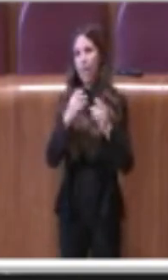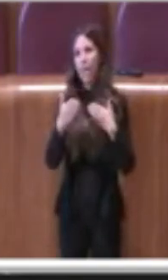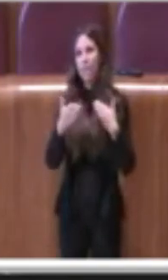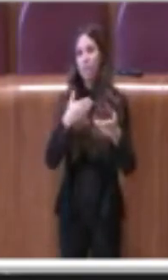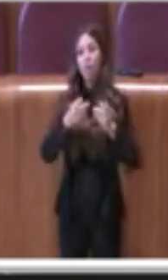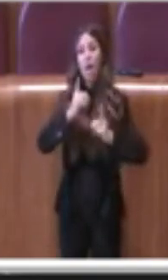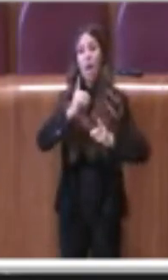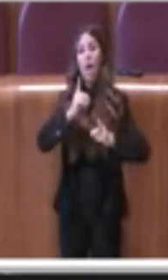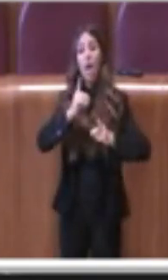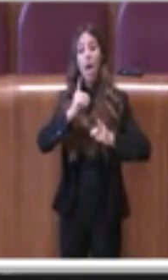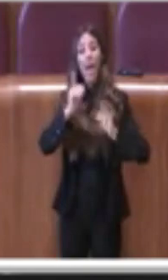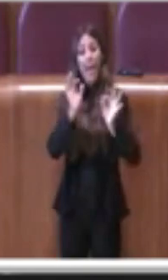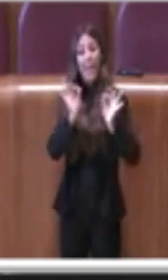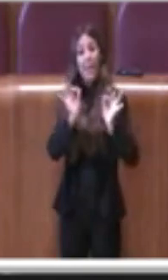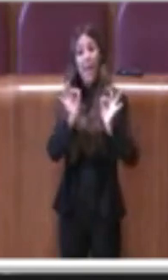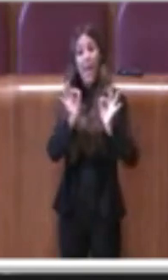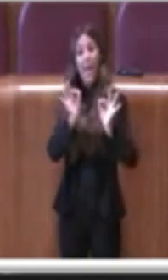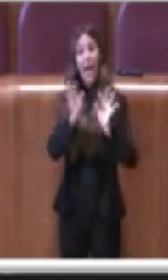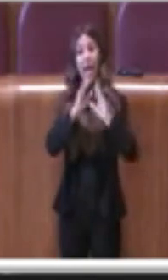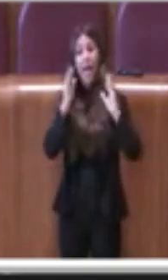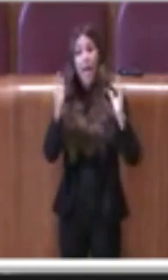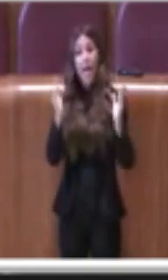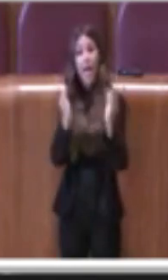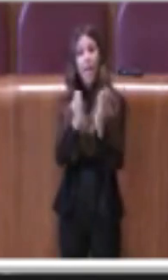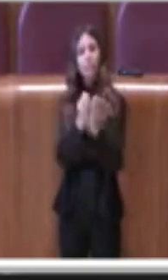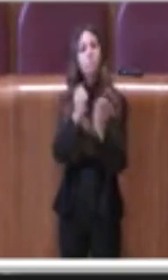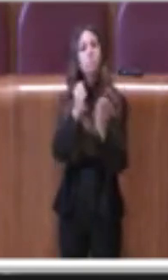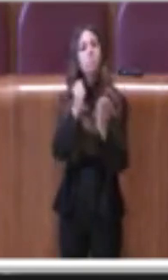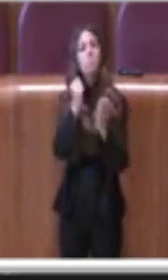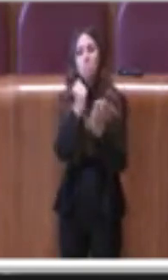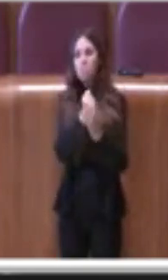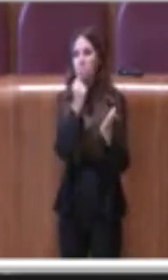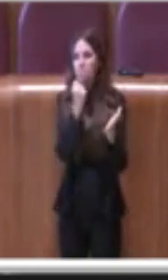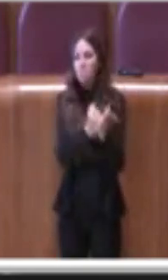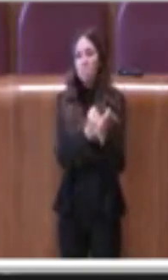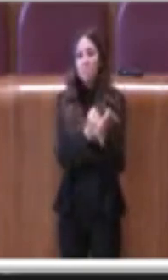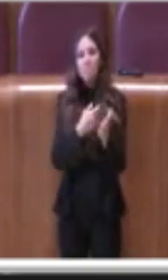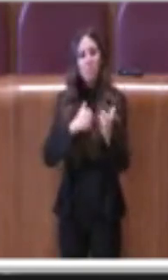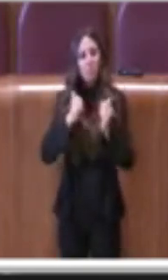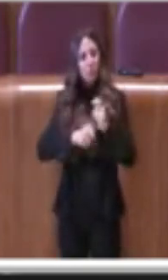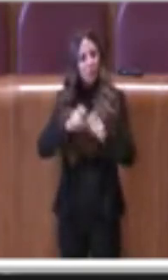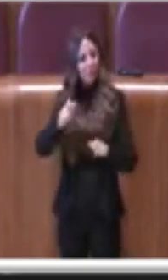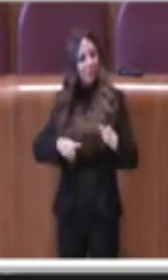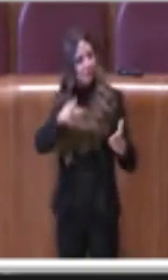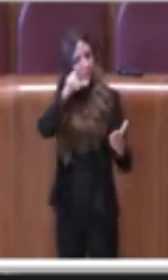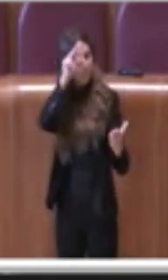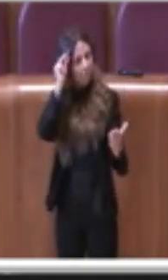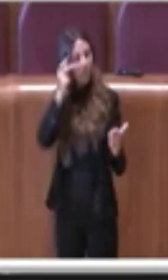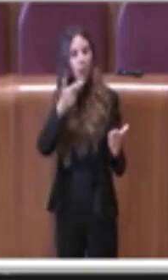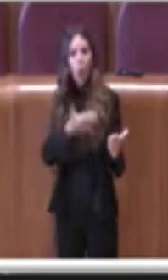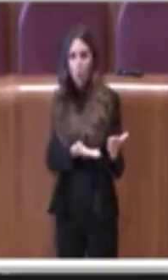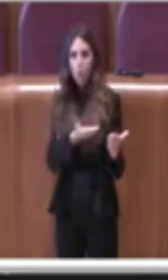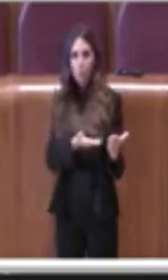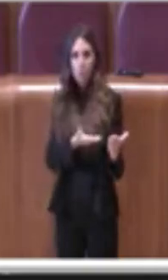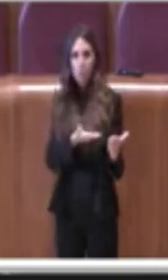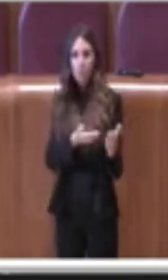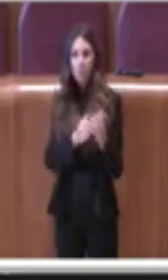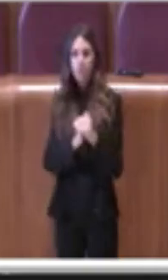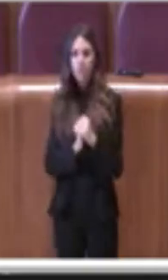un atto riconosciuto ovviamente dalla popolazione, dei cittadini romani.